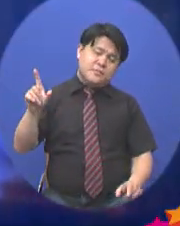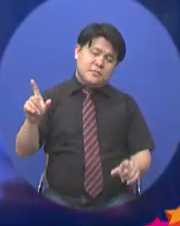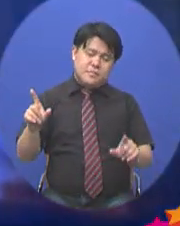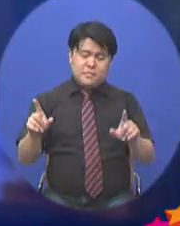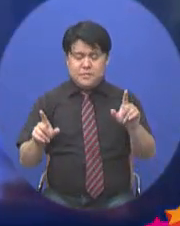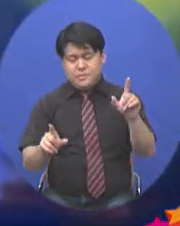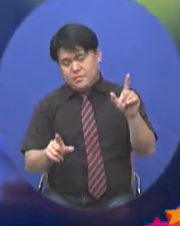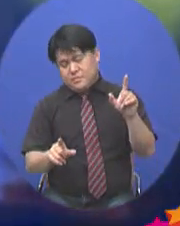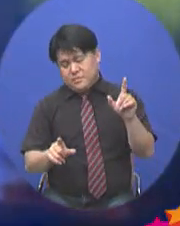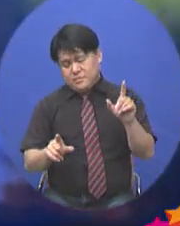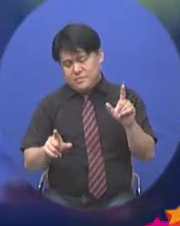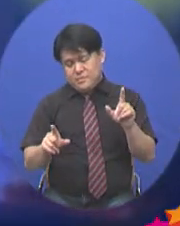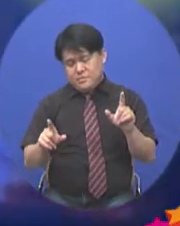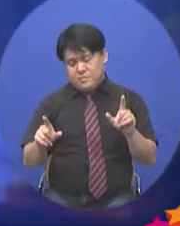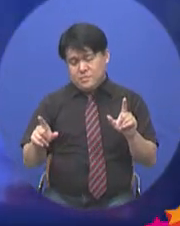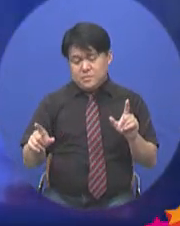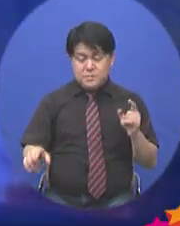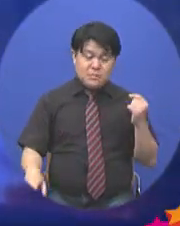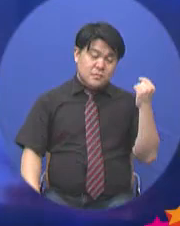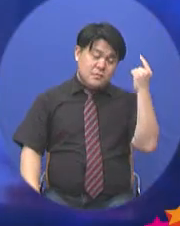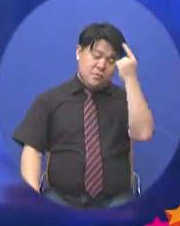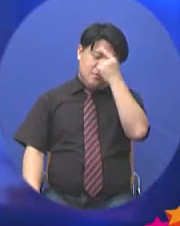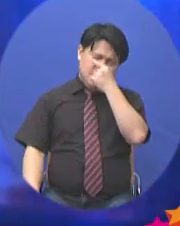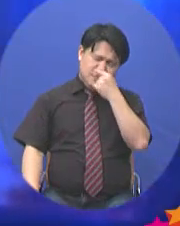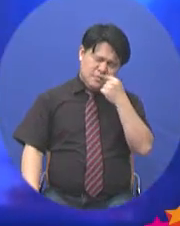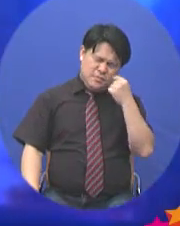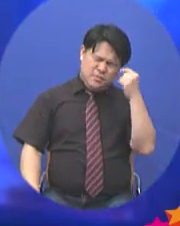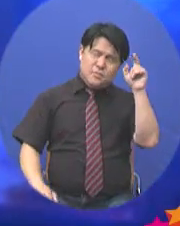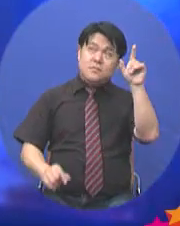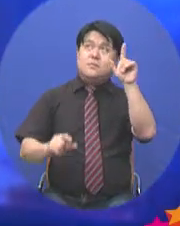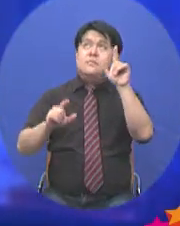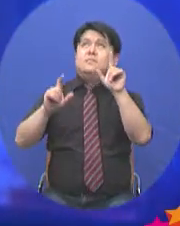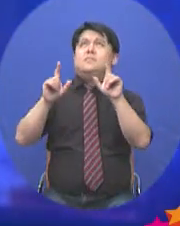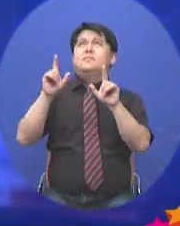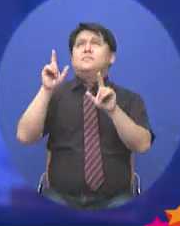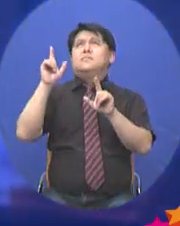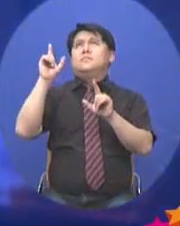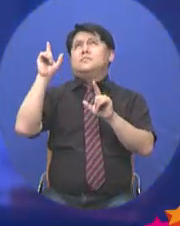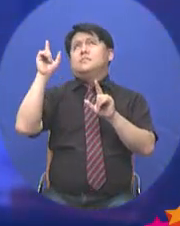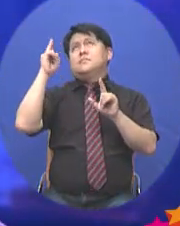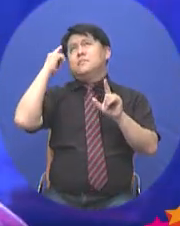어머님의 그 모습이 그 모습이